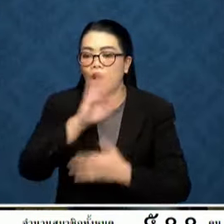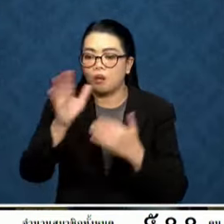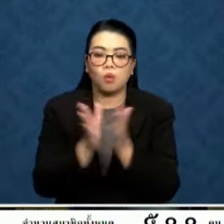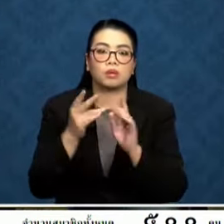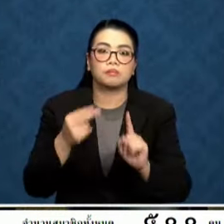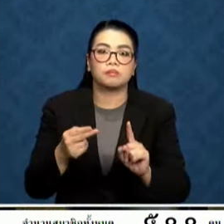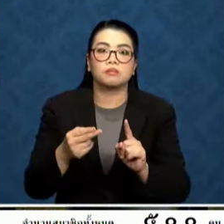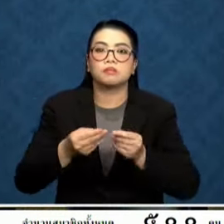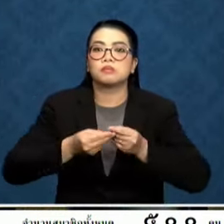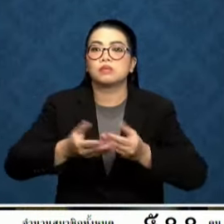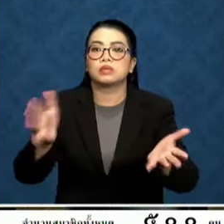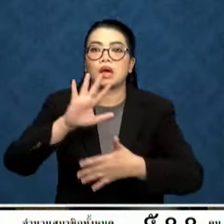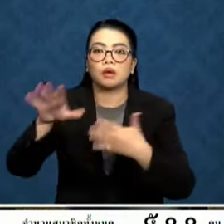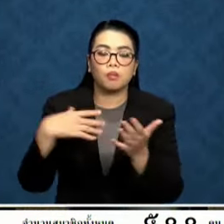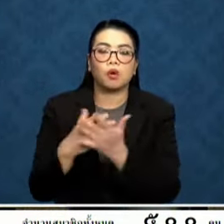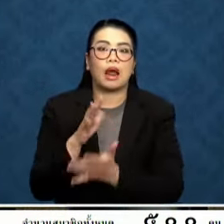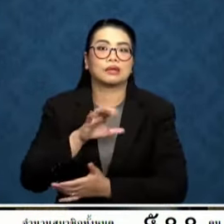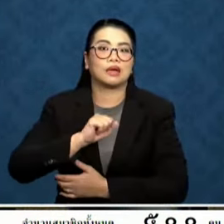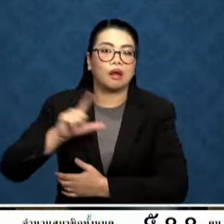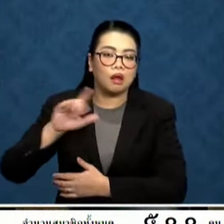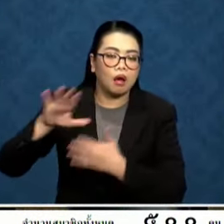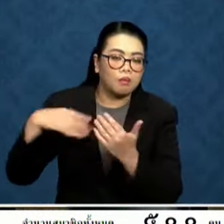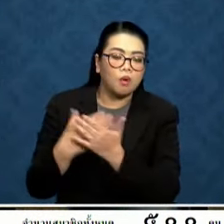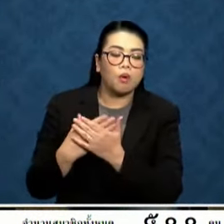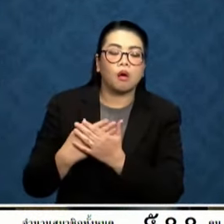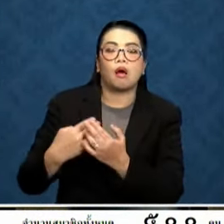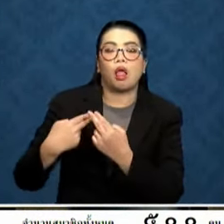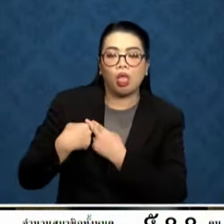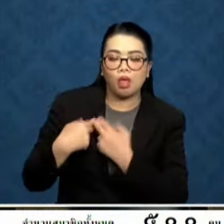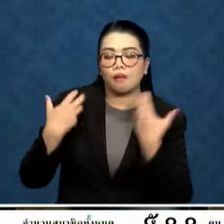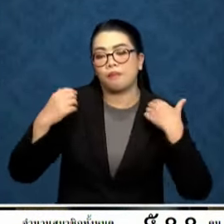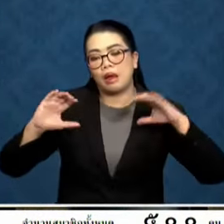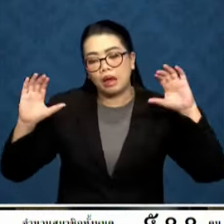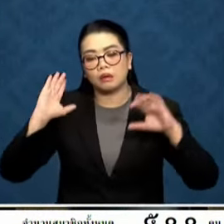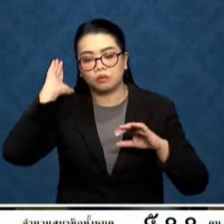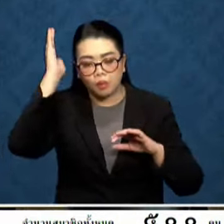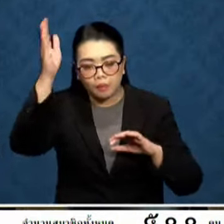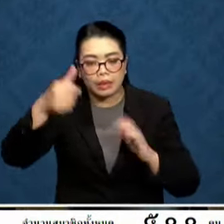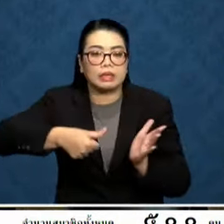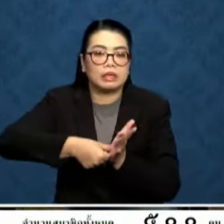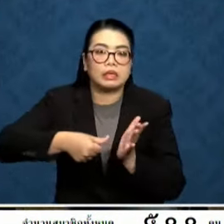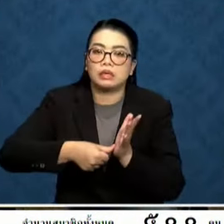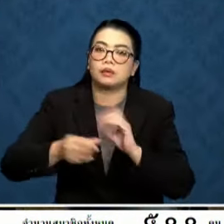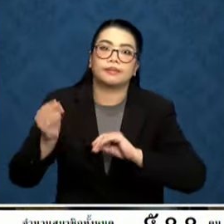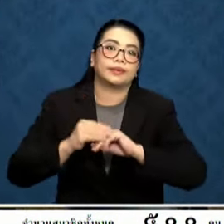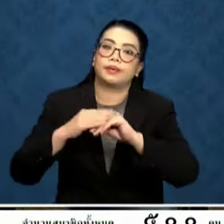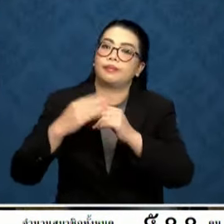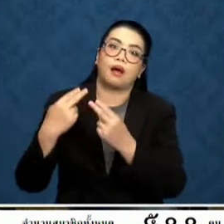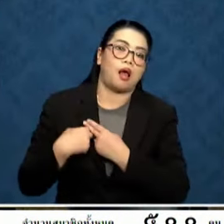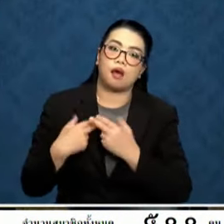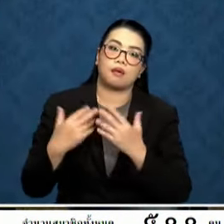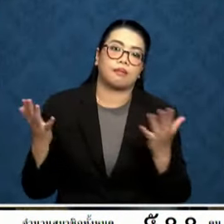การจ่ายหนี้ของภาครัฐก็จะสูงขึ้นแน่นอนครับในอนาคต